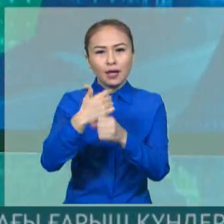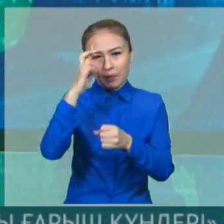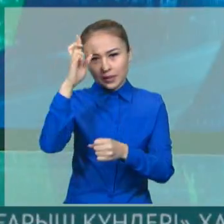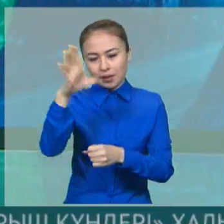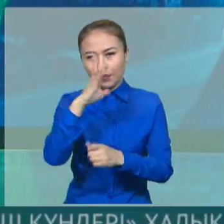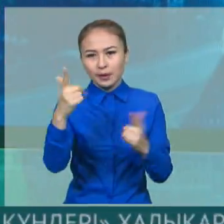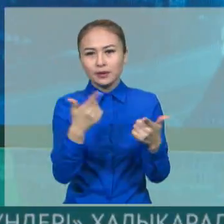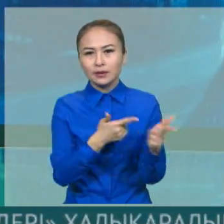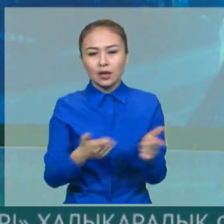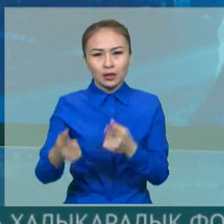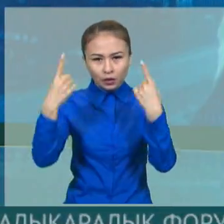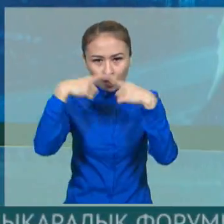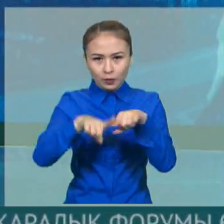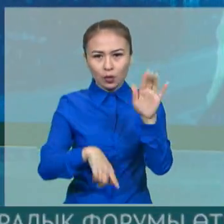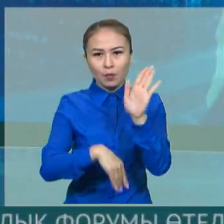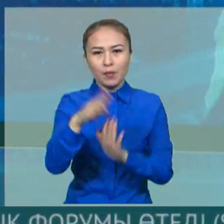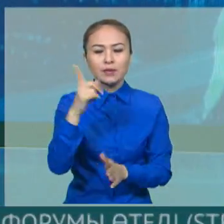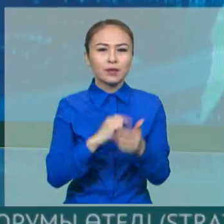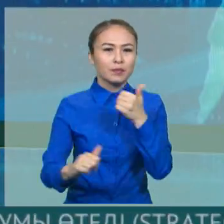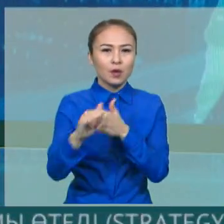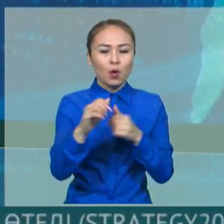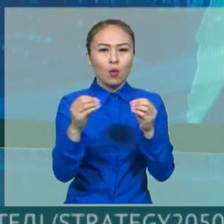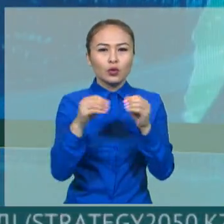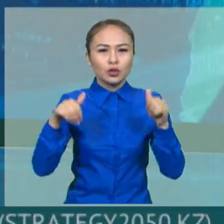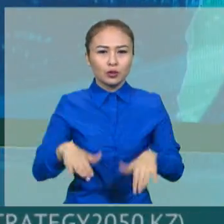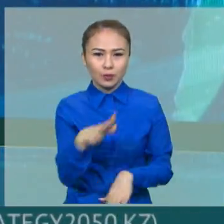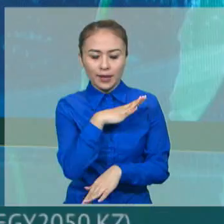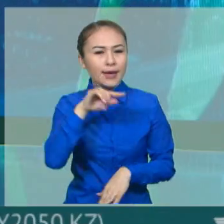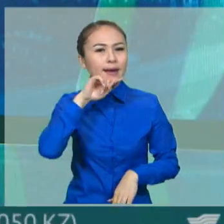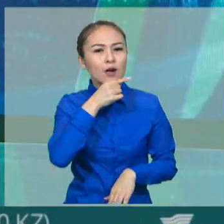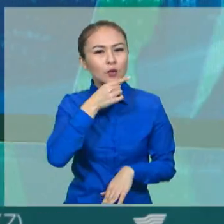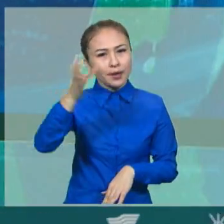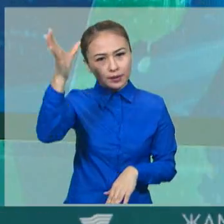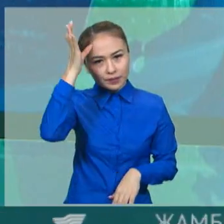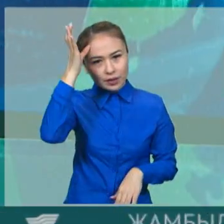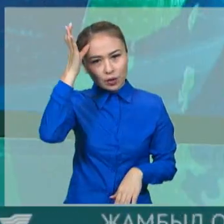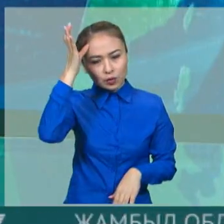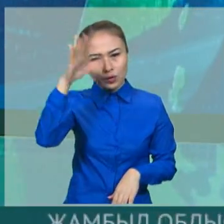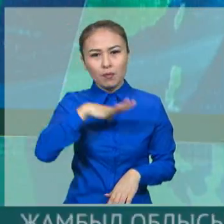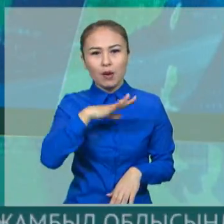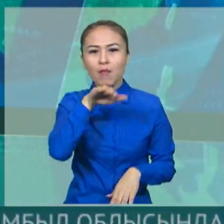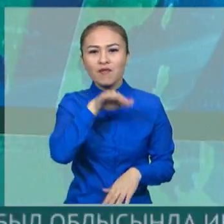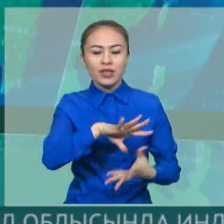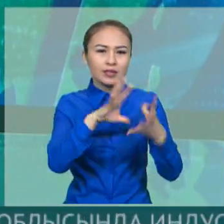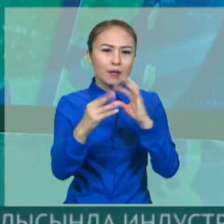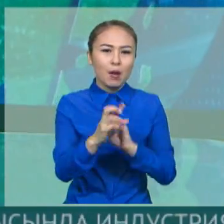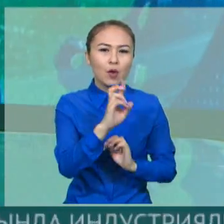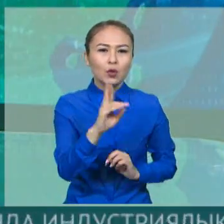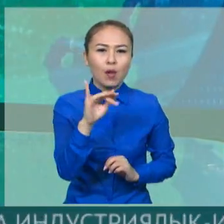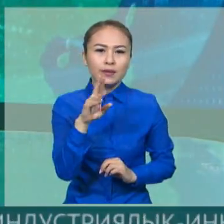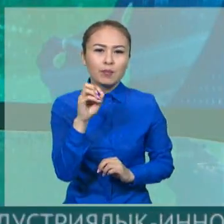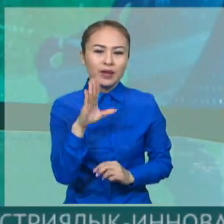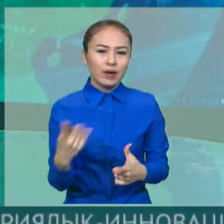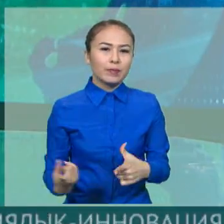Елбасының цифрлық дәуірде технологияларды дамытуға басымдық беруі оң шешім дейді. Экономика ғылымдарының докторы профессор Бауыржан